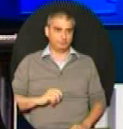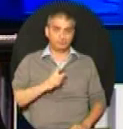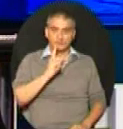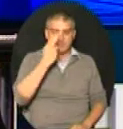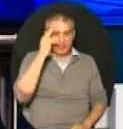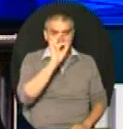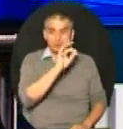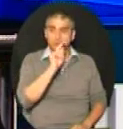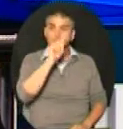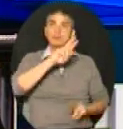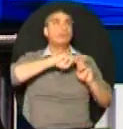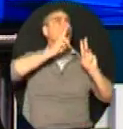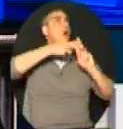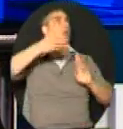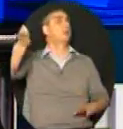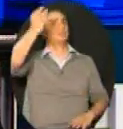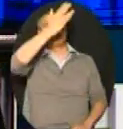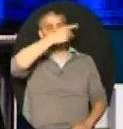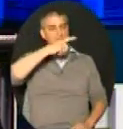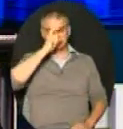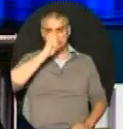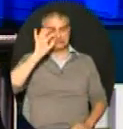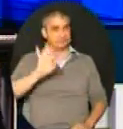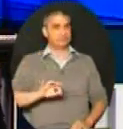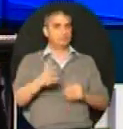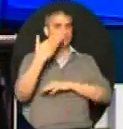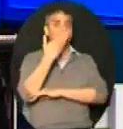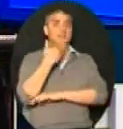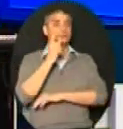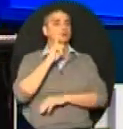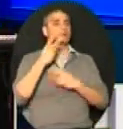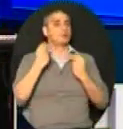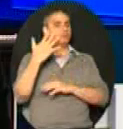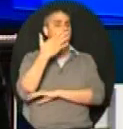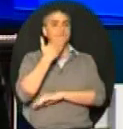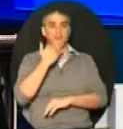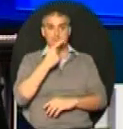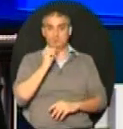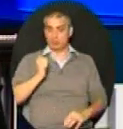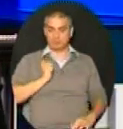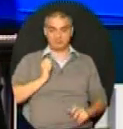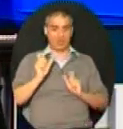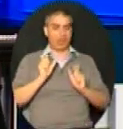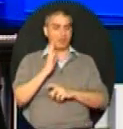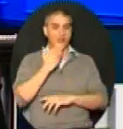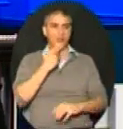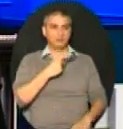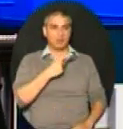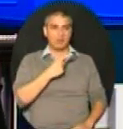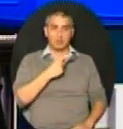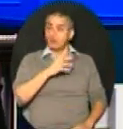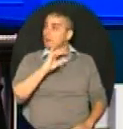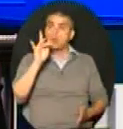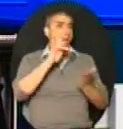אבל הרעיון של ללכת ברחבי העולם ולהבאיש את שמה של מדינת ישראל, שמה הטוב של מדינת ישראל ושל צבא הגנה לישראל, בעל